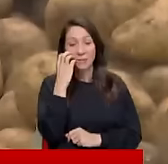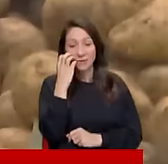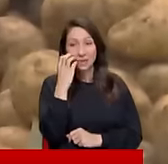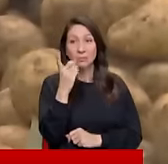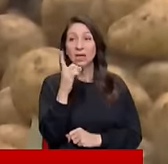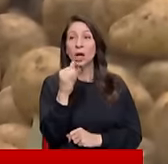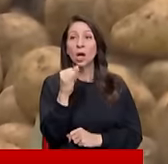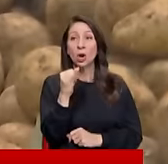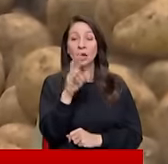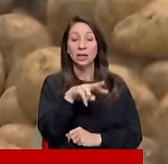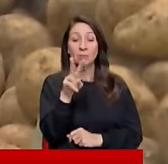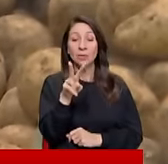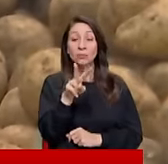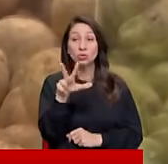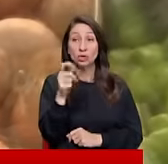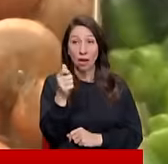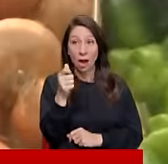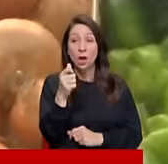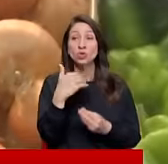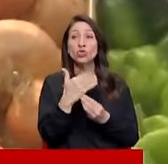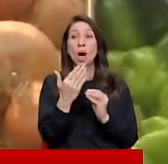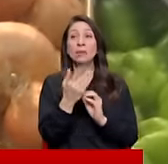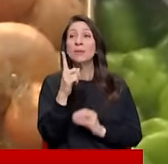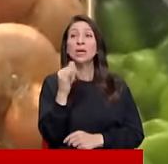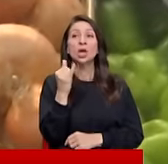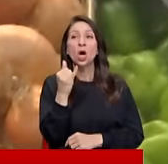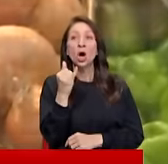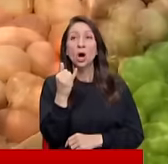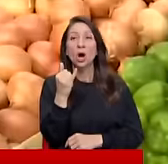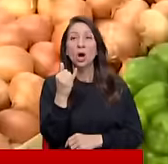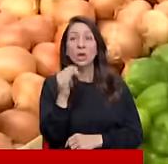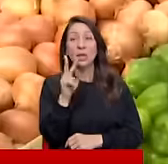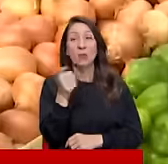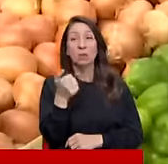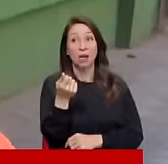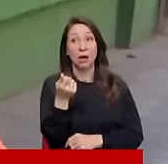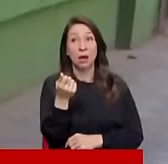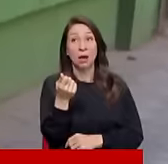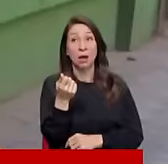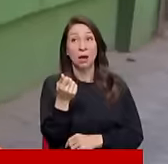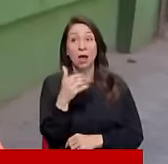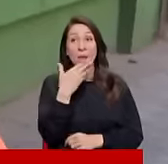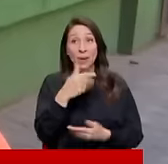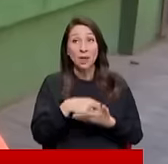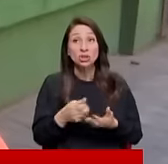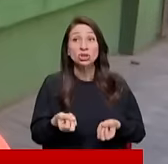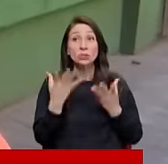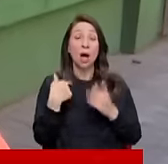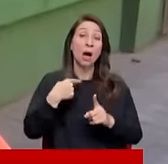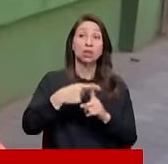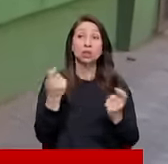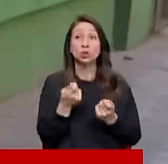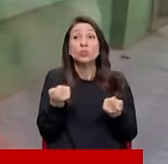Patatesin kilosu 23 lira, kuru soğanın kilogram fiyatı ise 26 lira. Emekli maaşı yetmiyor, artı